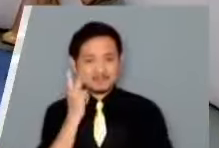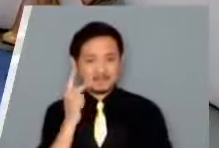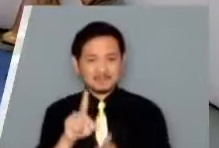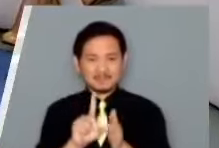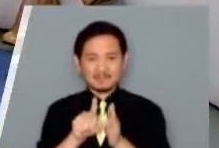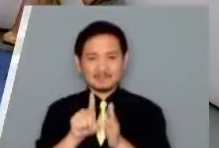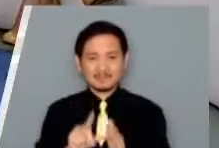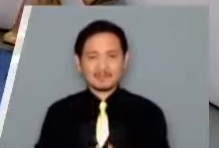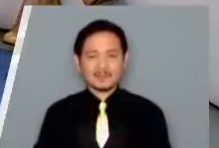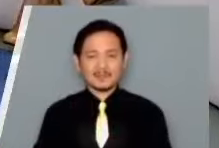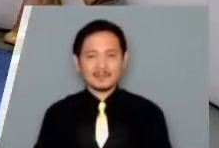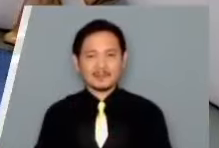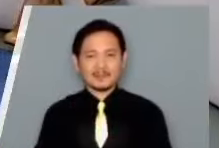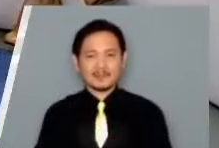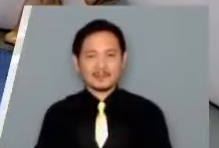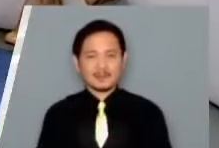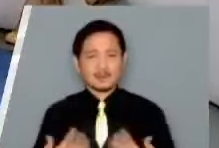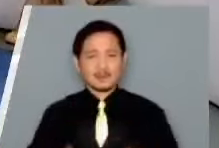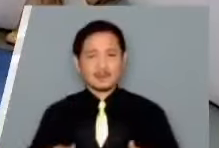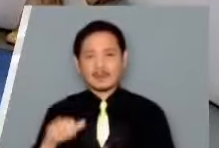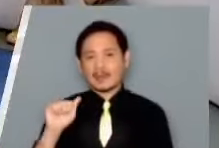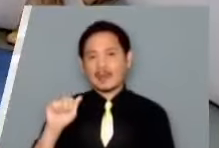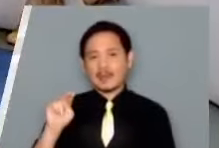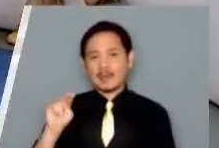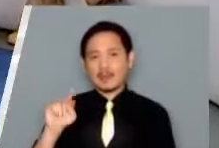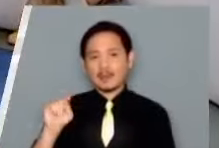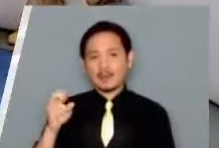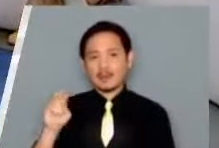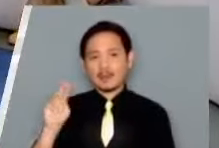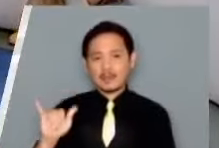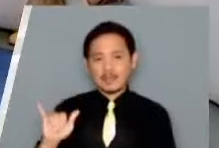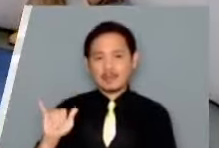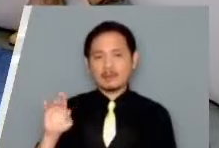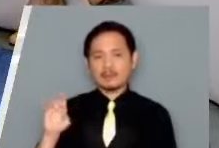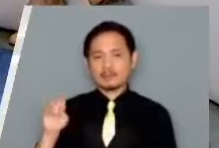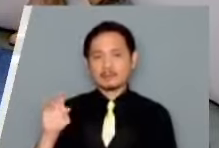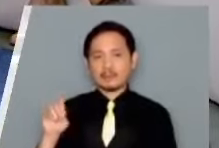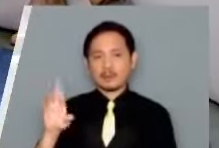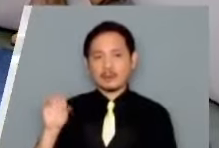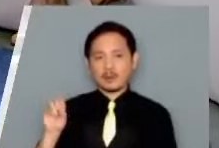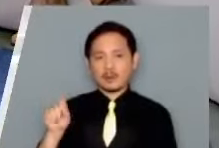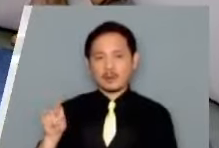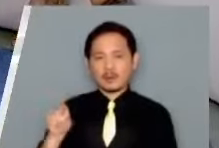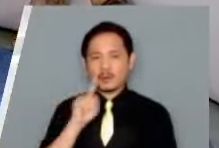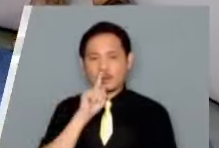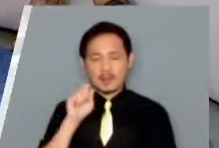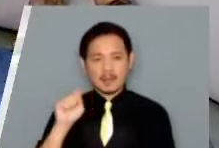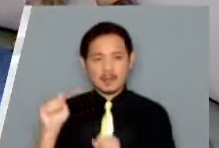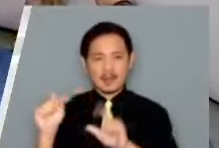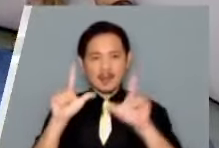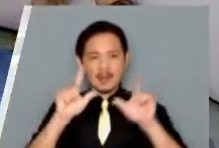Pusa na ang paghahanda ni Anthony Rosaldo para sa kanyang Switch Anthony Rosaldo Live in Concert sa January